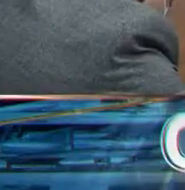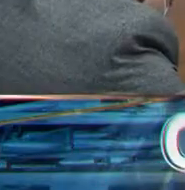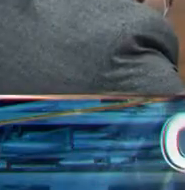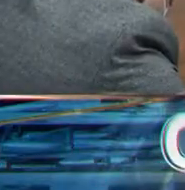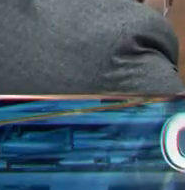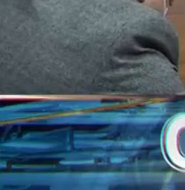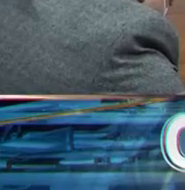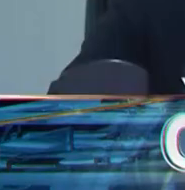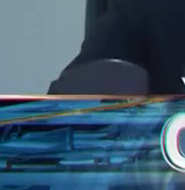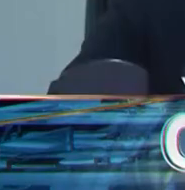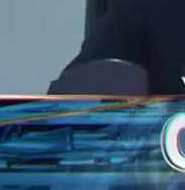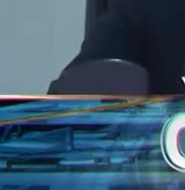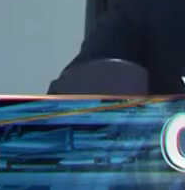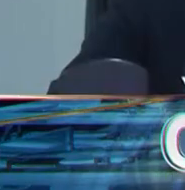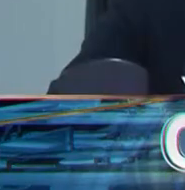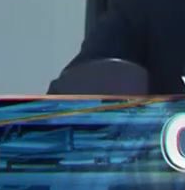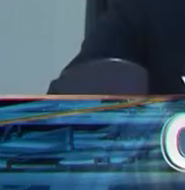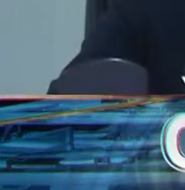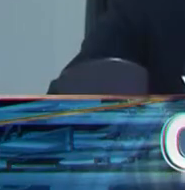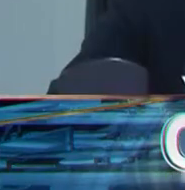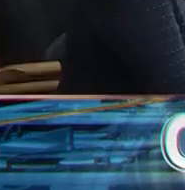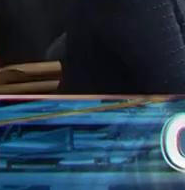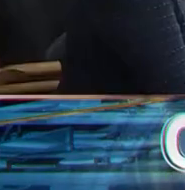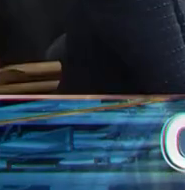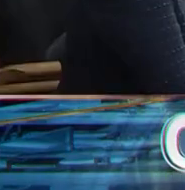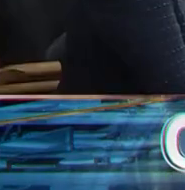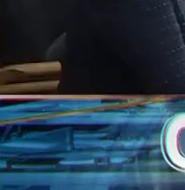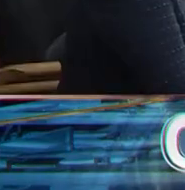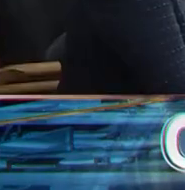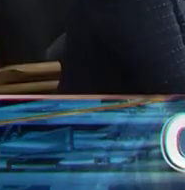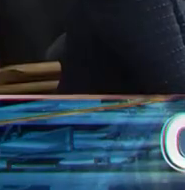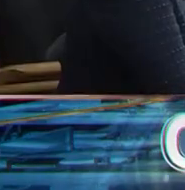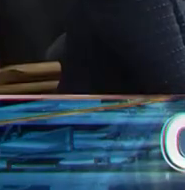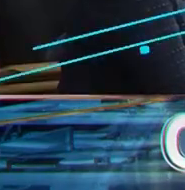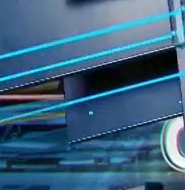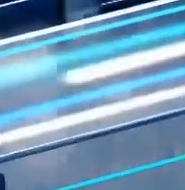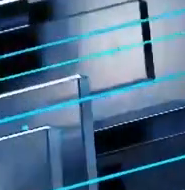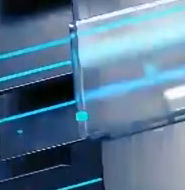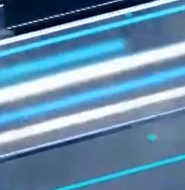На здоровье. Российская вакцина станет доступна для жителей Казахстана.